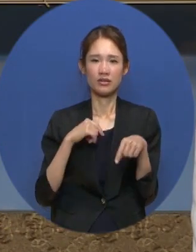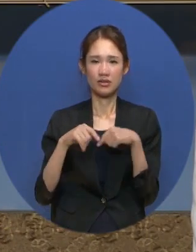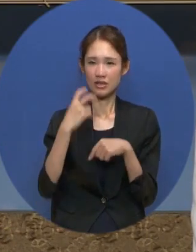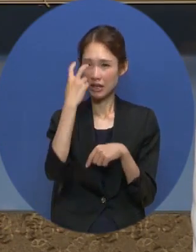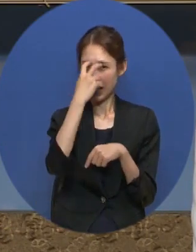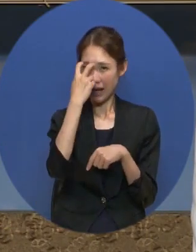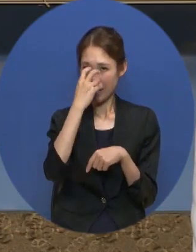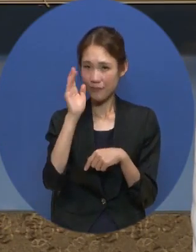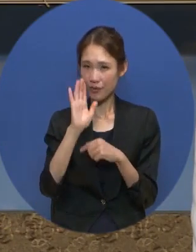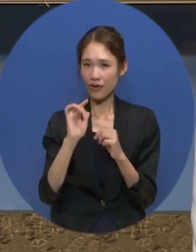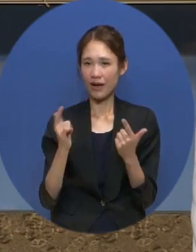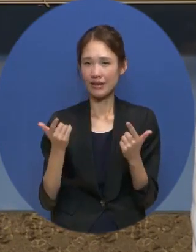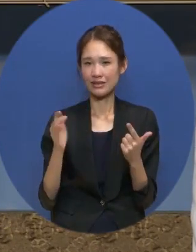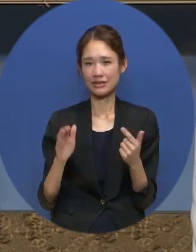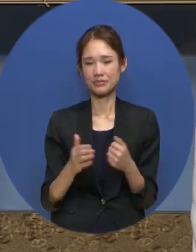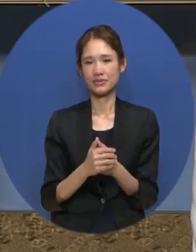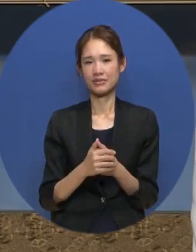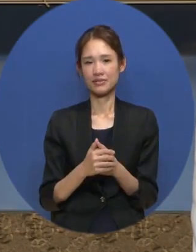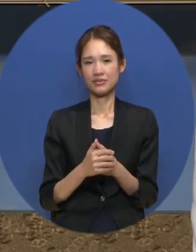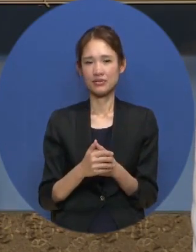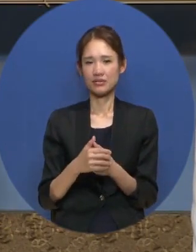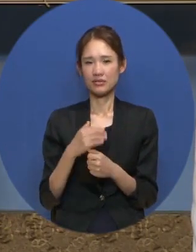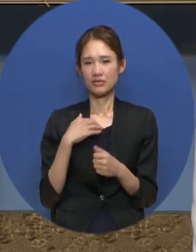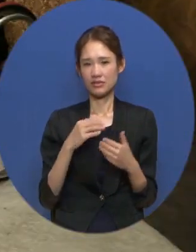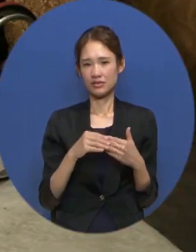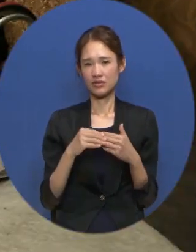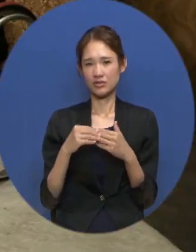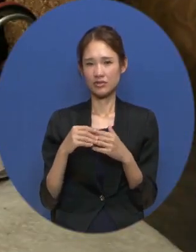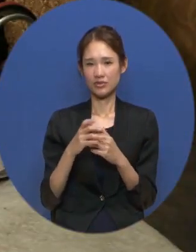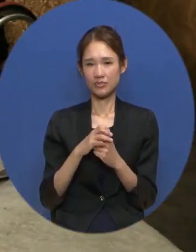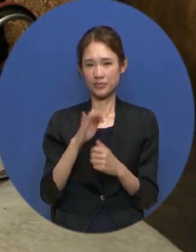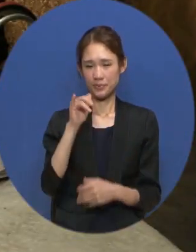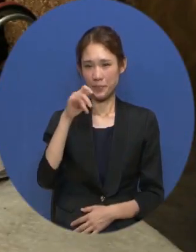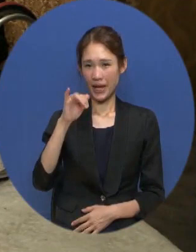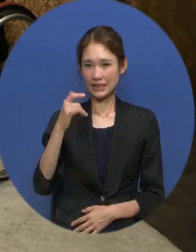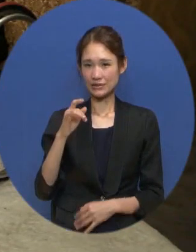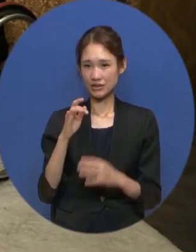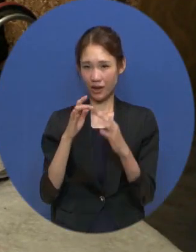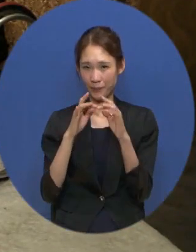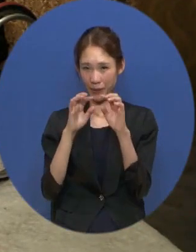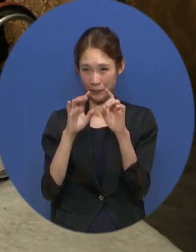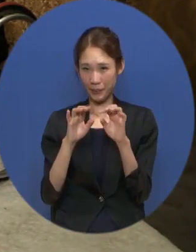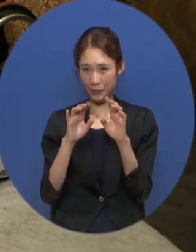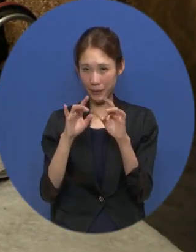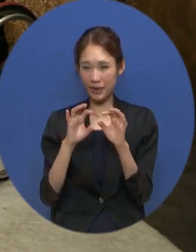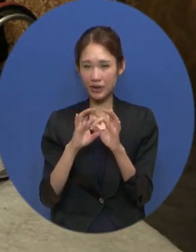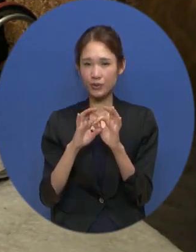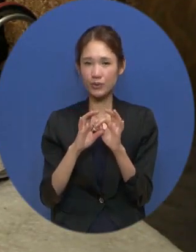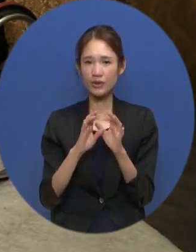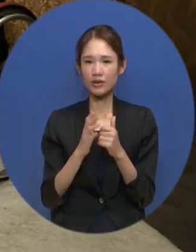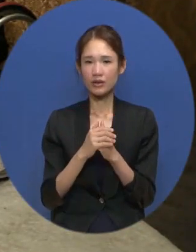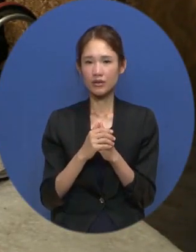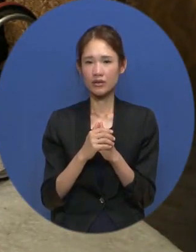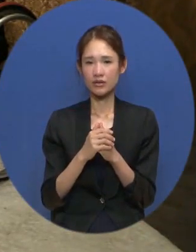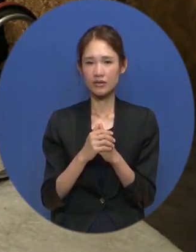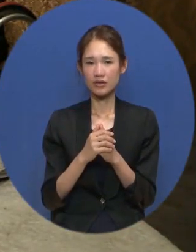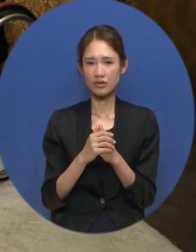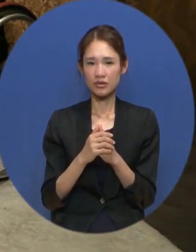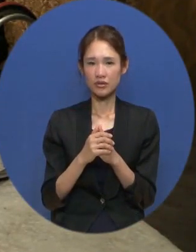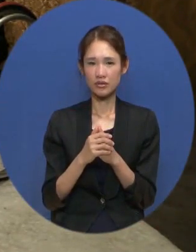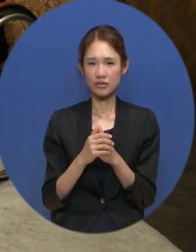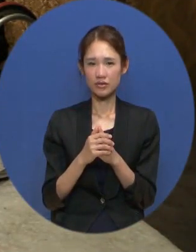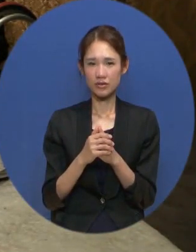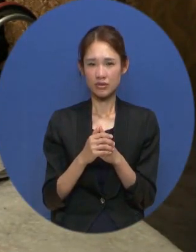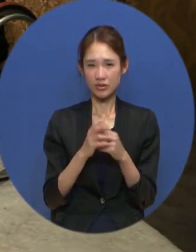감독하는 건 아니지만은 예, 예. 저희가 이제 주로 그 메신저 아, 통해서 이렇게 계속 메신저에 들어오면 출근한